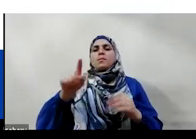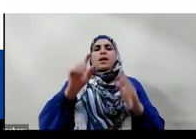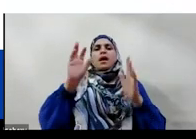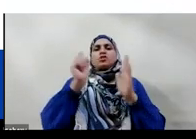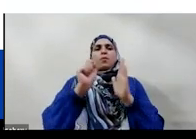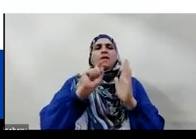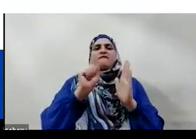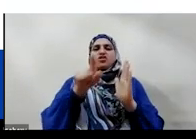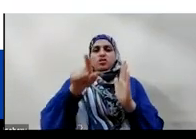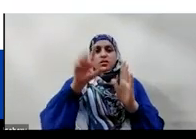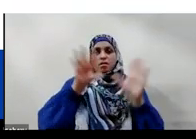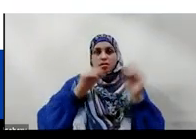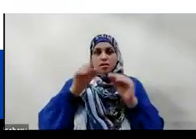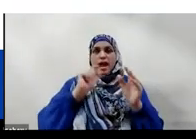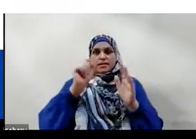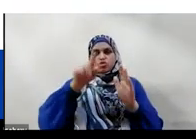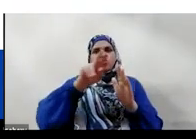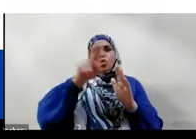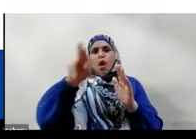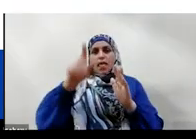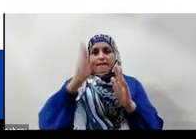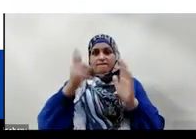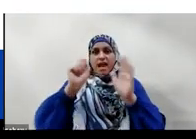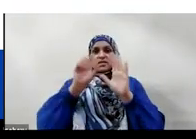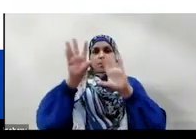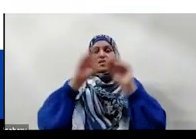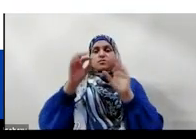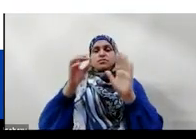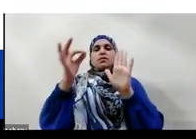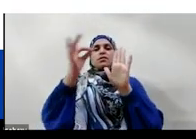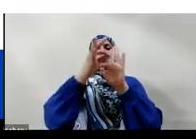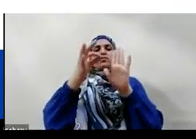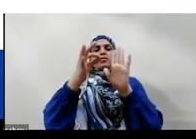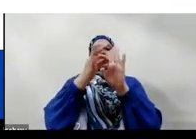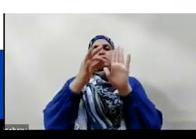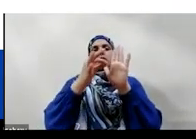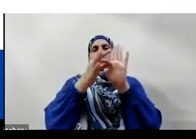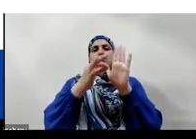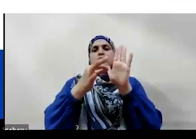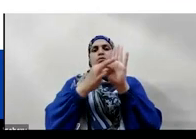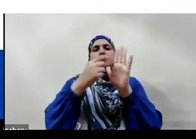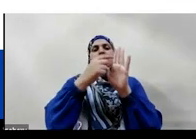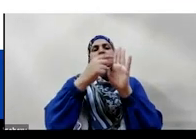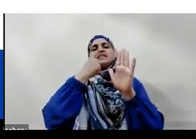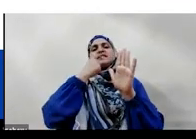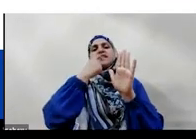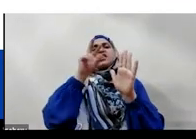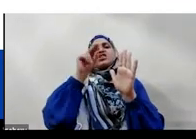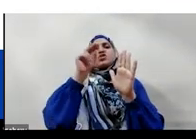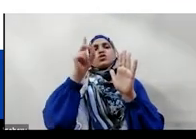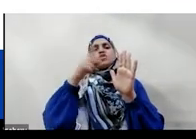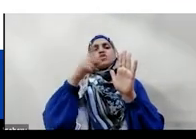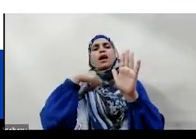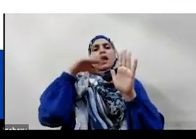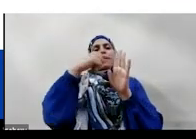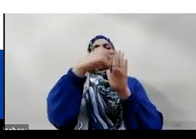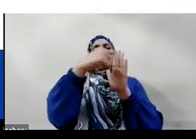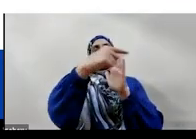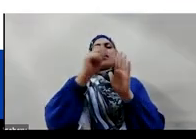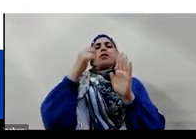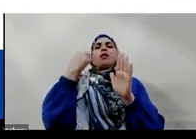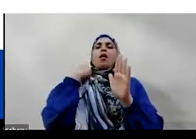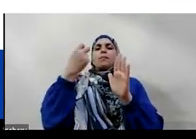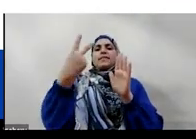ما ينفعش ان انا اكتب واحد في 2001 انا عملت كذا، اتنين انا عملت كذا في